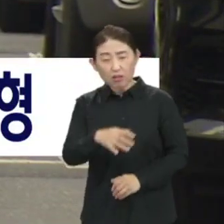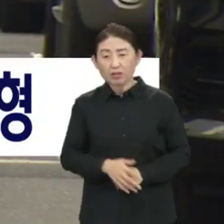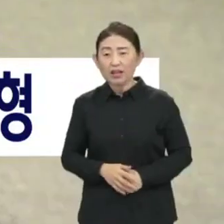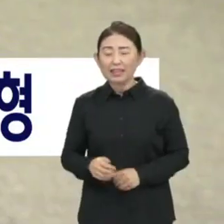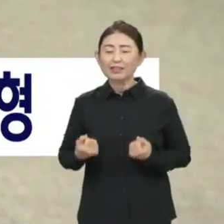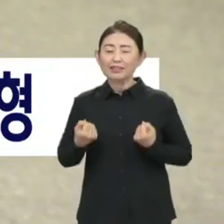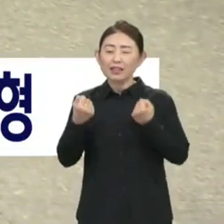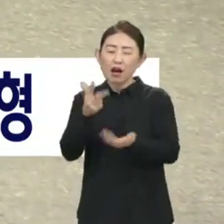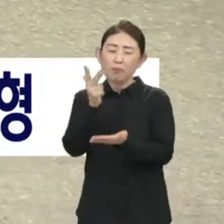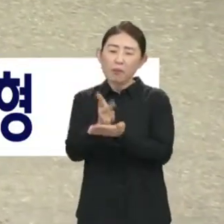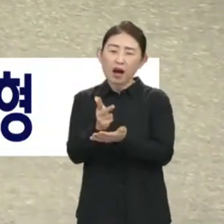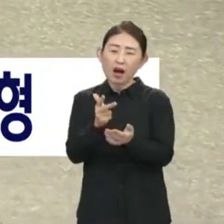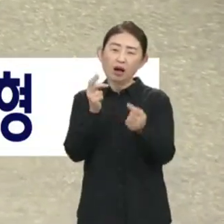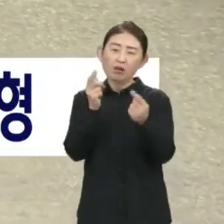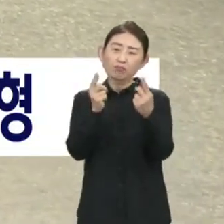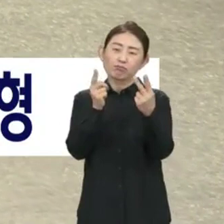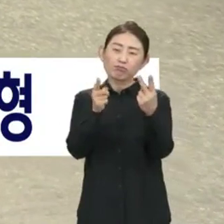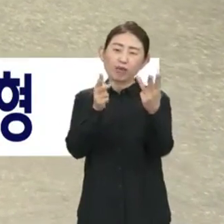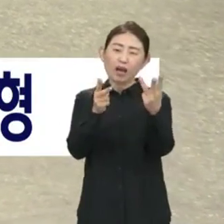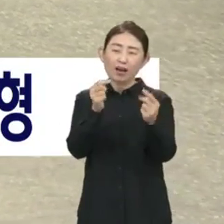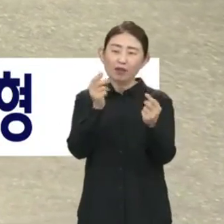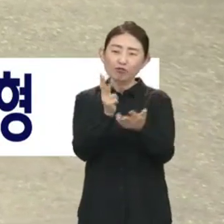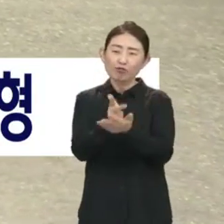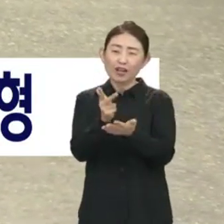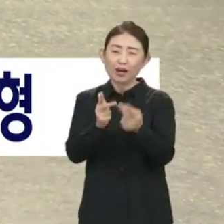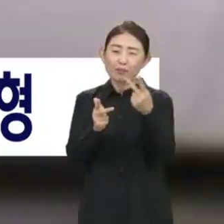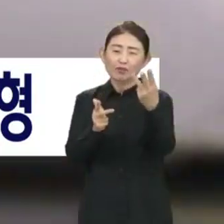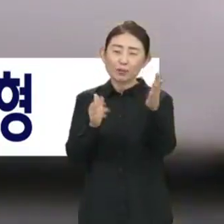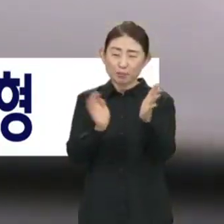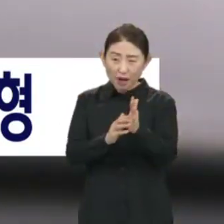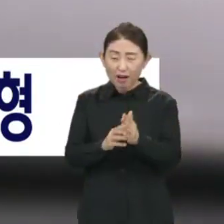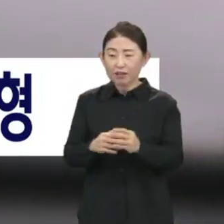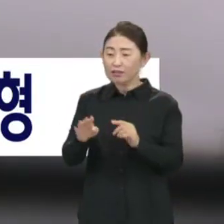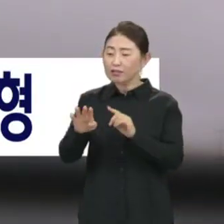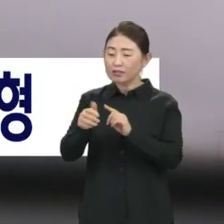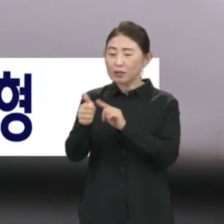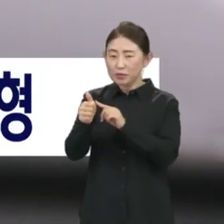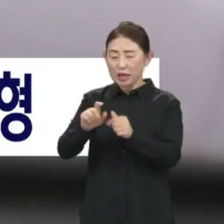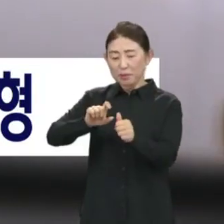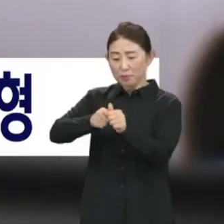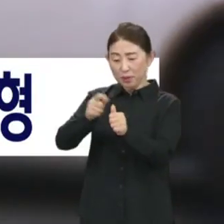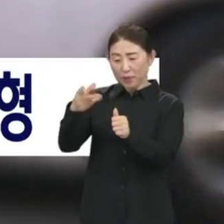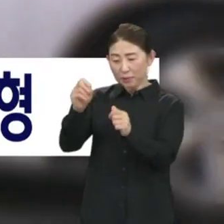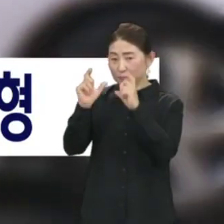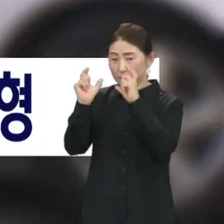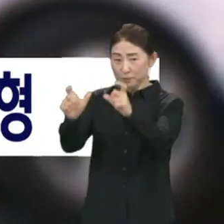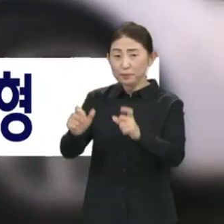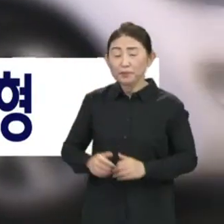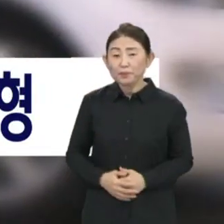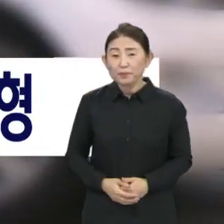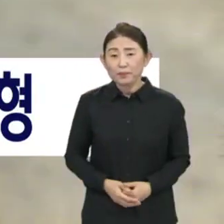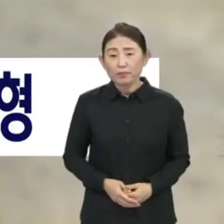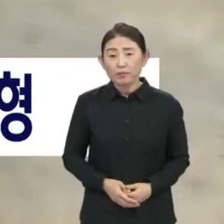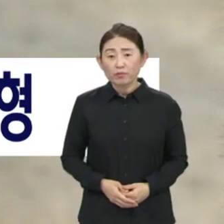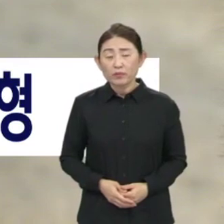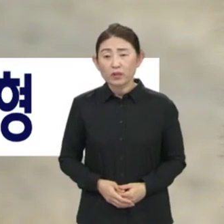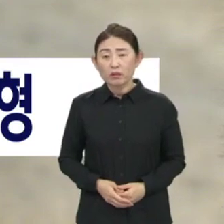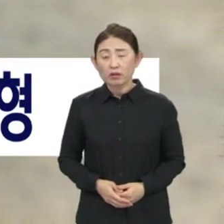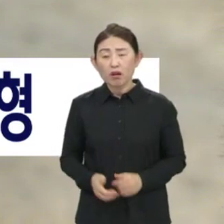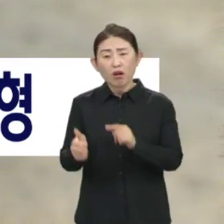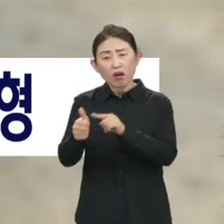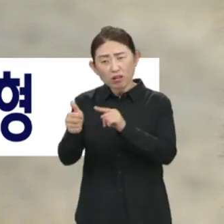자신의 승용차를 세 차례 주차한 혐의로 재판에 넘겨진 41살 A씨에게 100만 원의 벌금형을 선고했습니다.